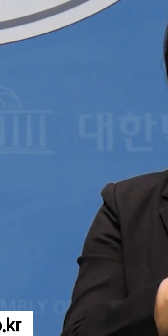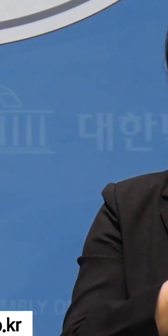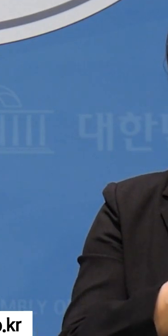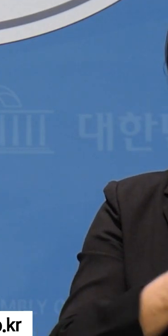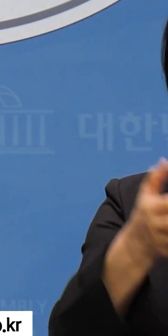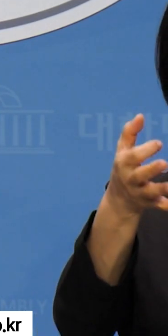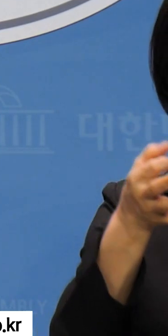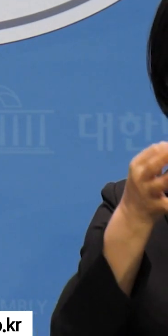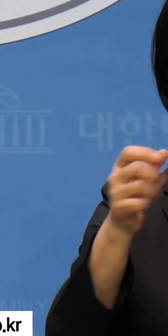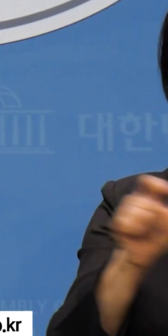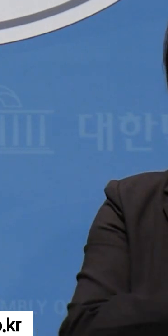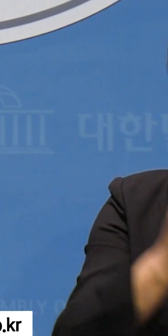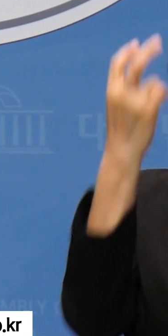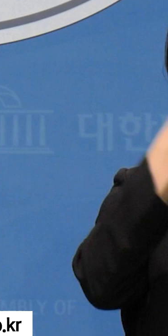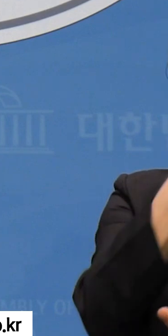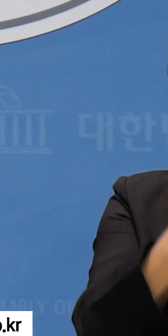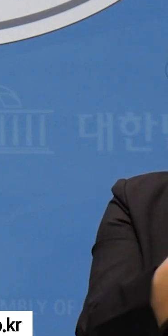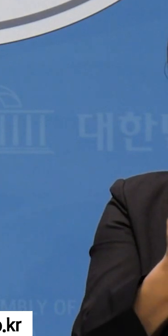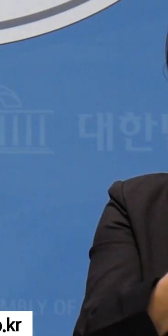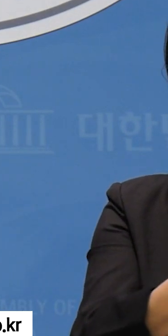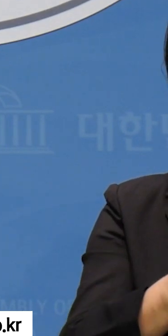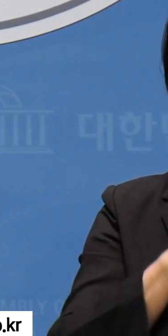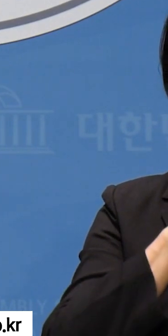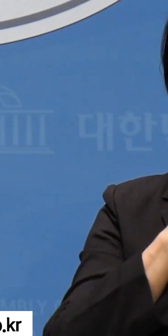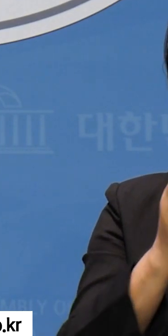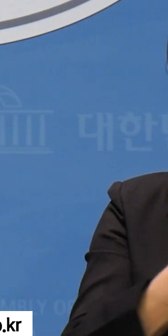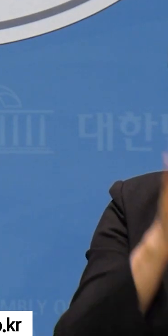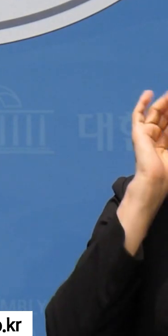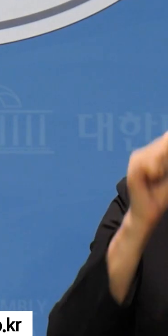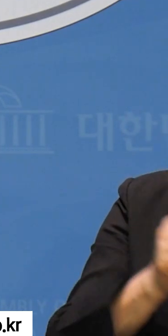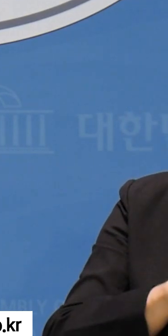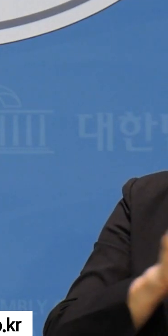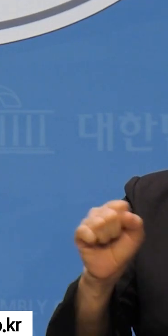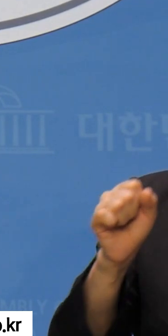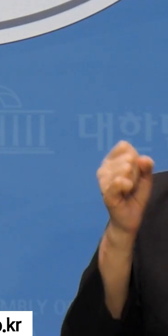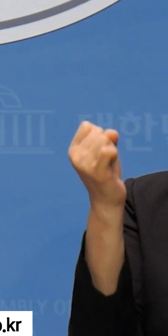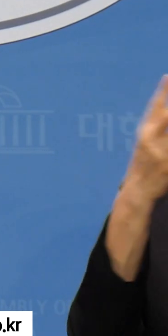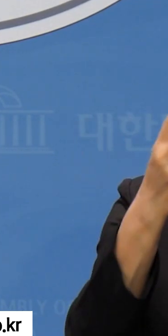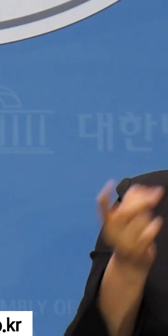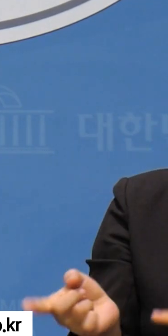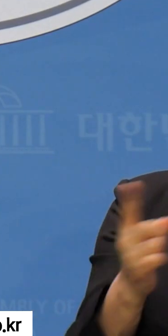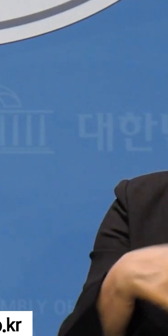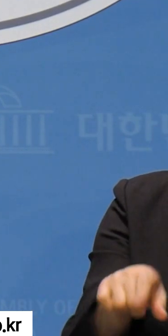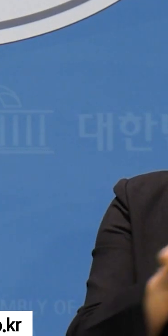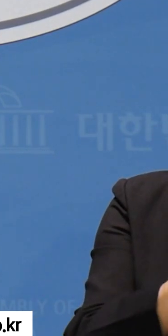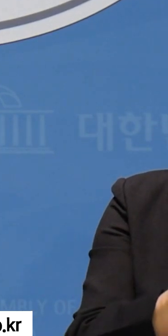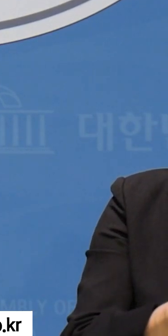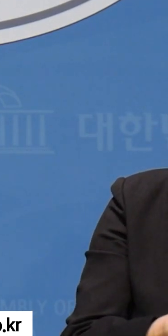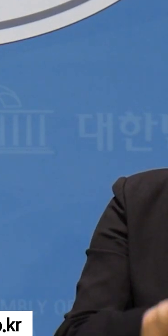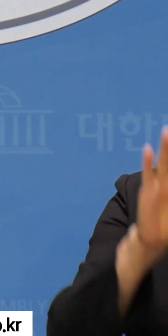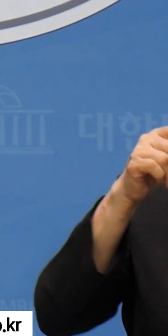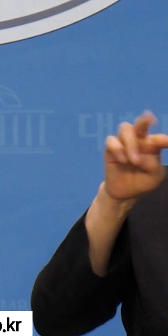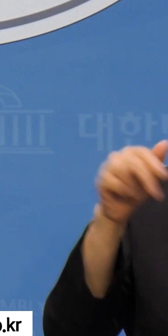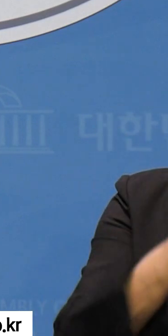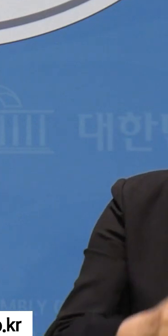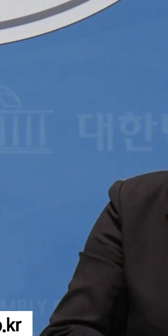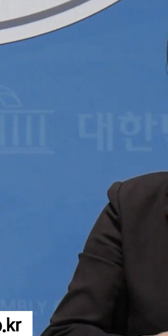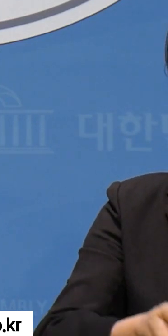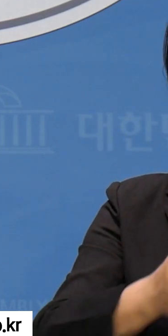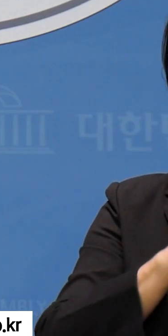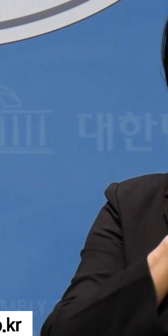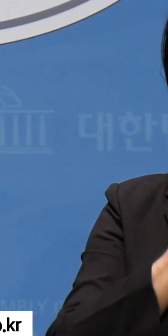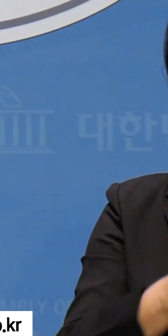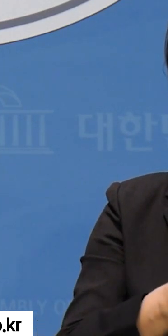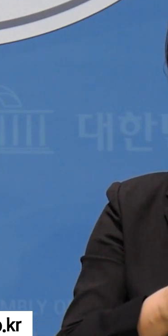보란 듯이 특검을 거부한 것도 부족해 김 여사의 활동 재개를 위한 제2부속실을